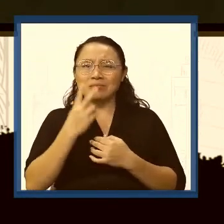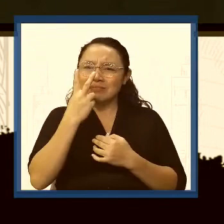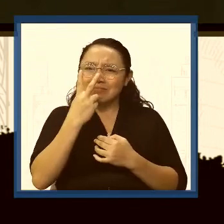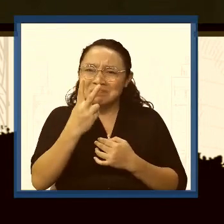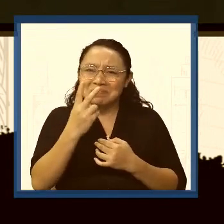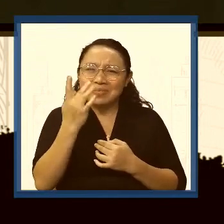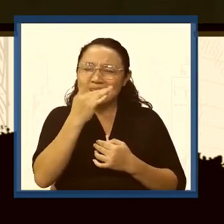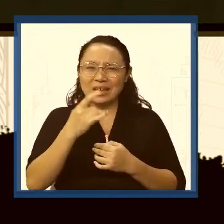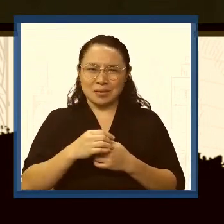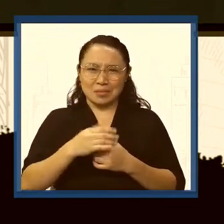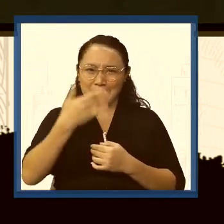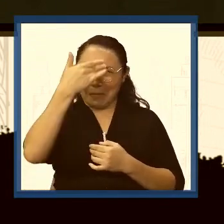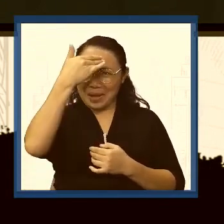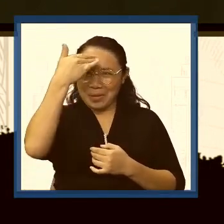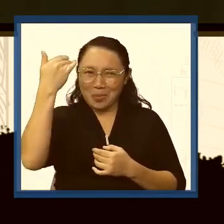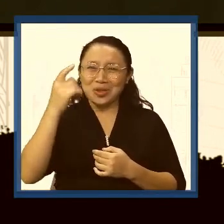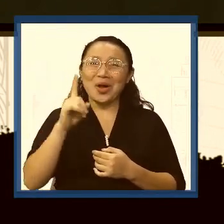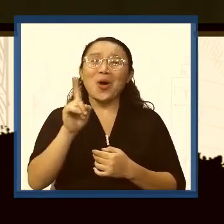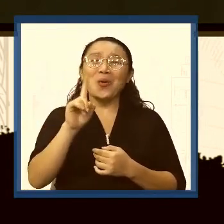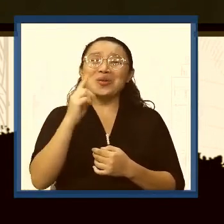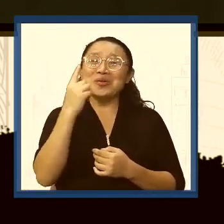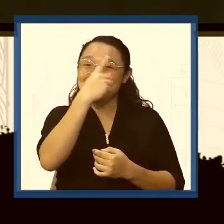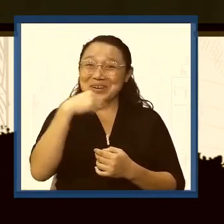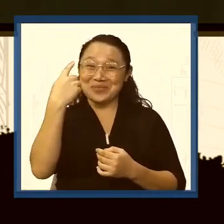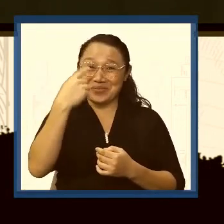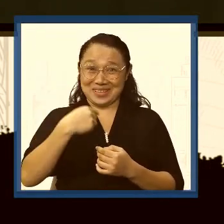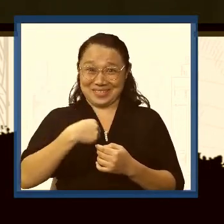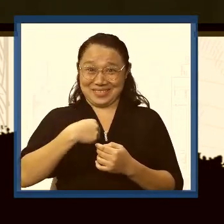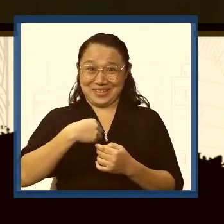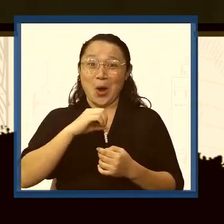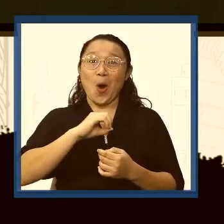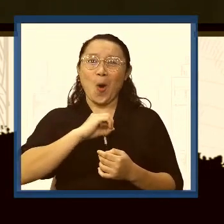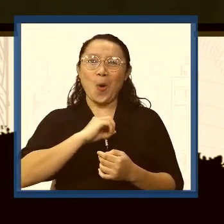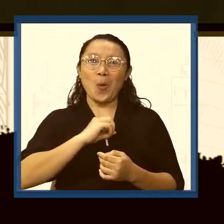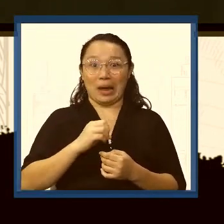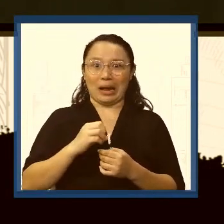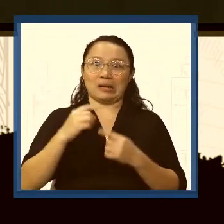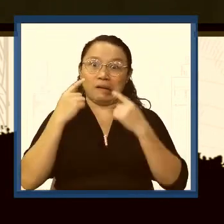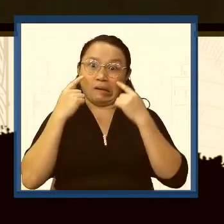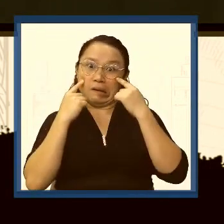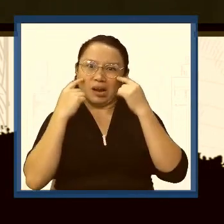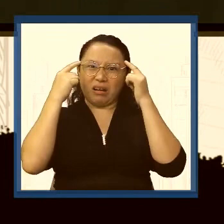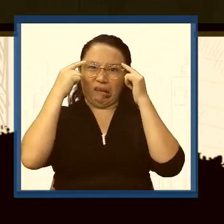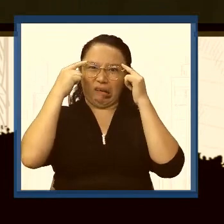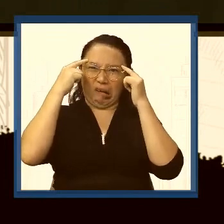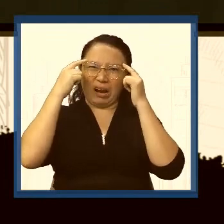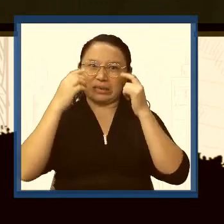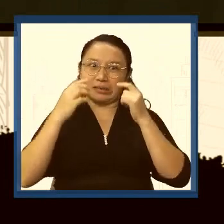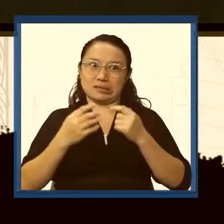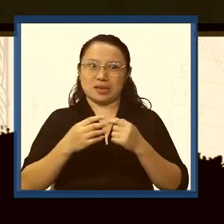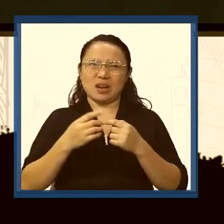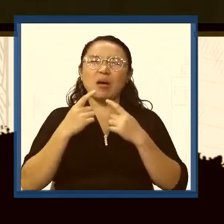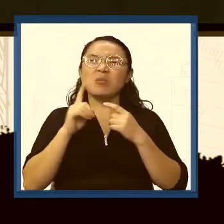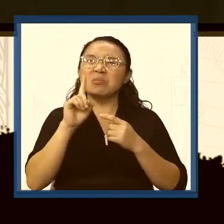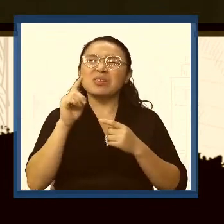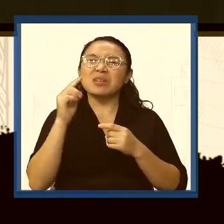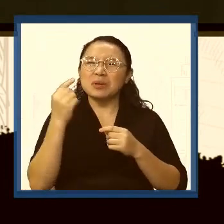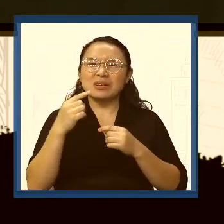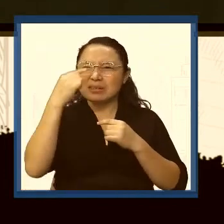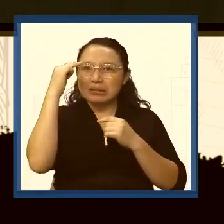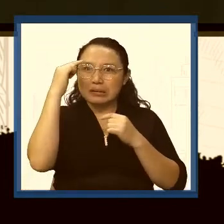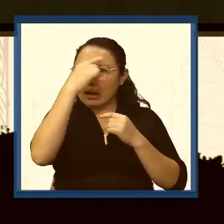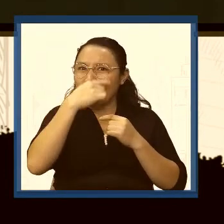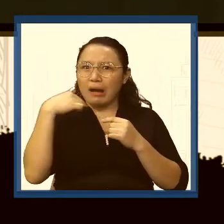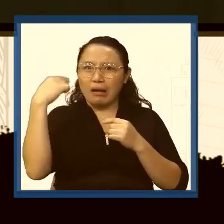salamin. Malimutag unsa ang imong hulagway sa imong hinapay, pinaliki ba na, pinatakilid ba, o unsa ba ng imong forma sa